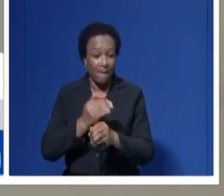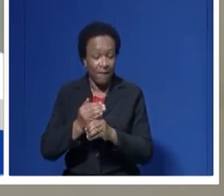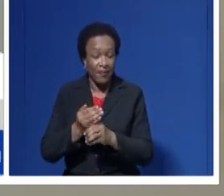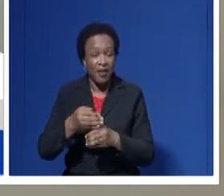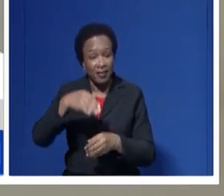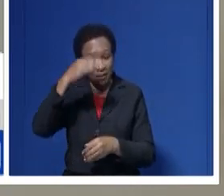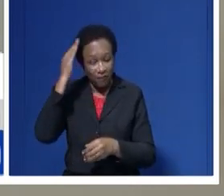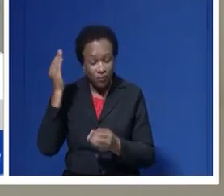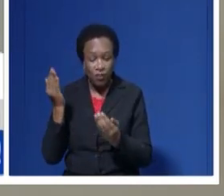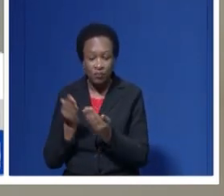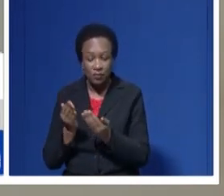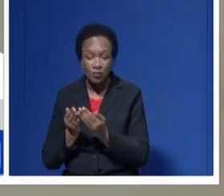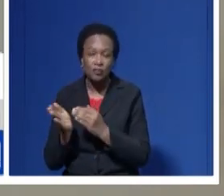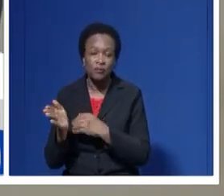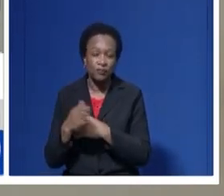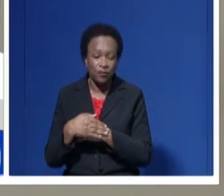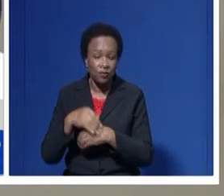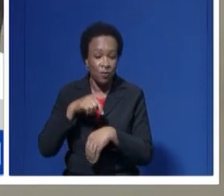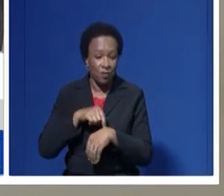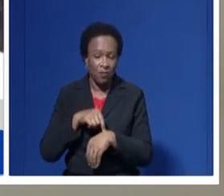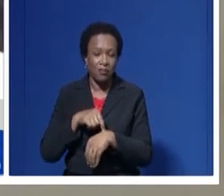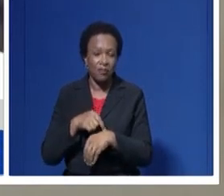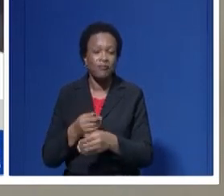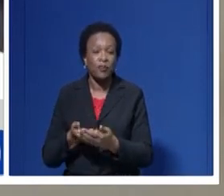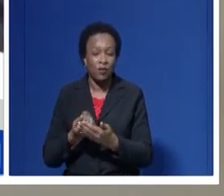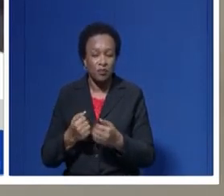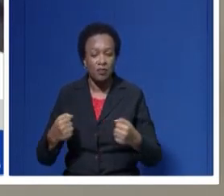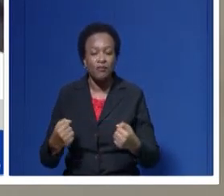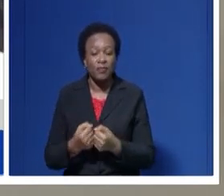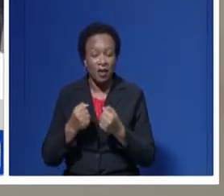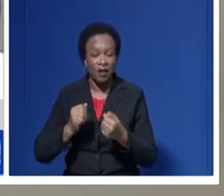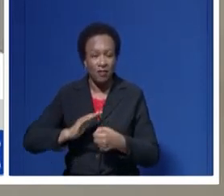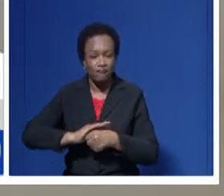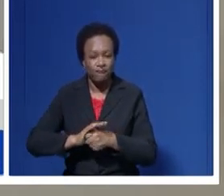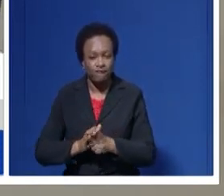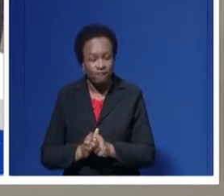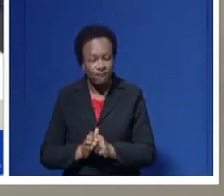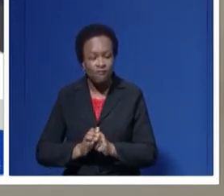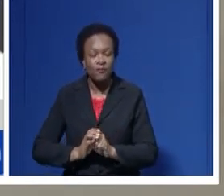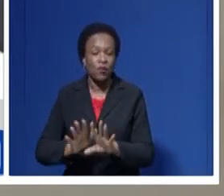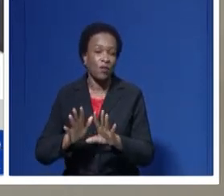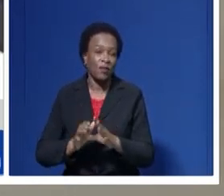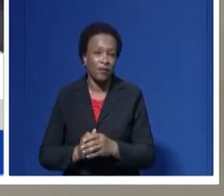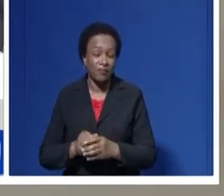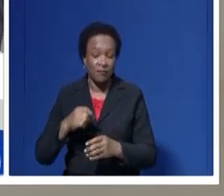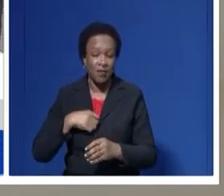sasa mashule kufungwa kwa muda kutokana na janga hili la COVID-19.